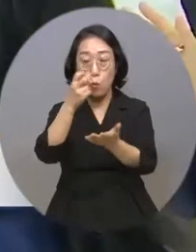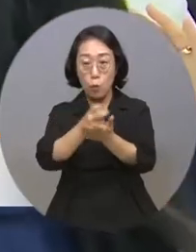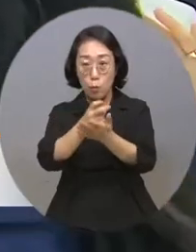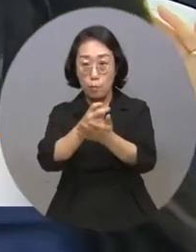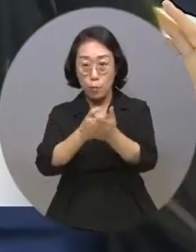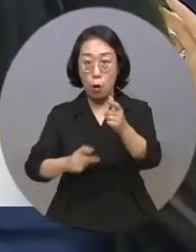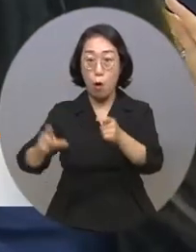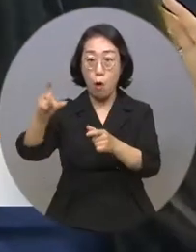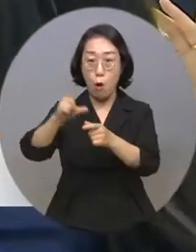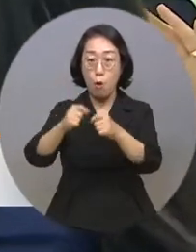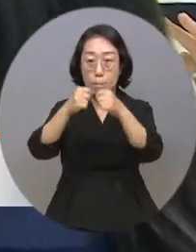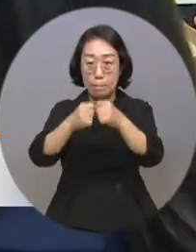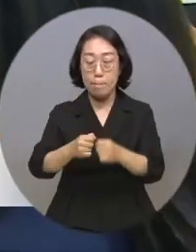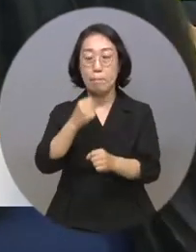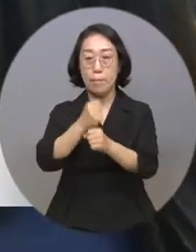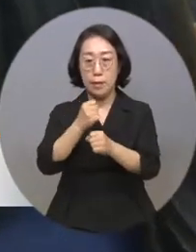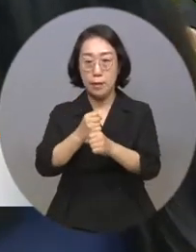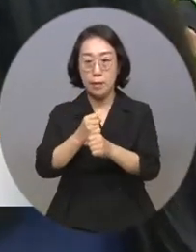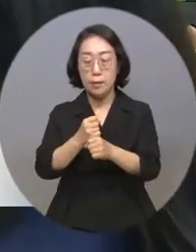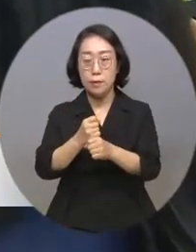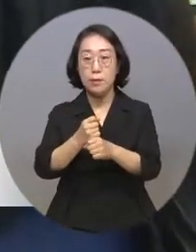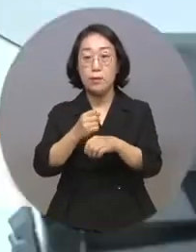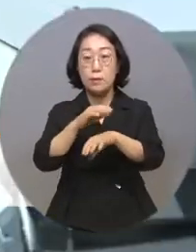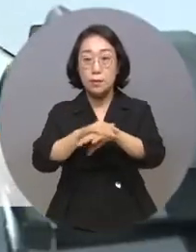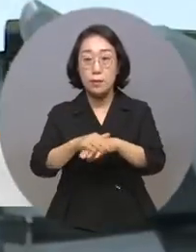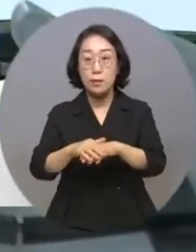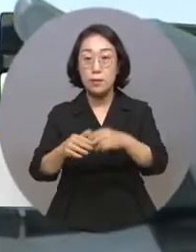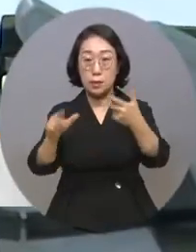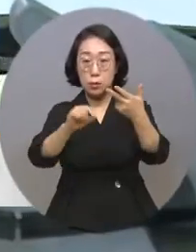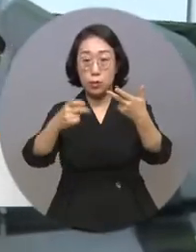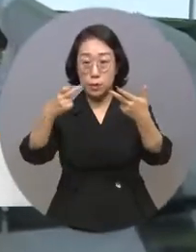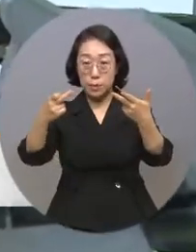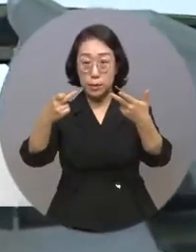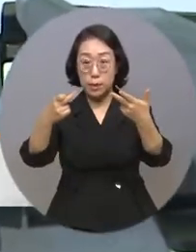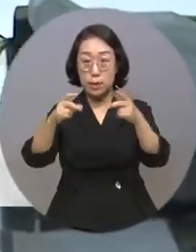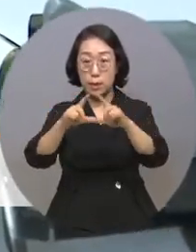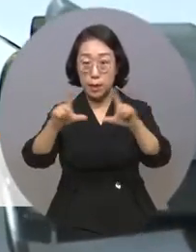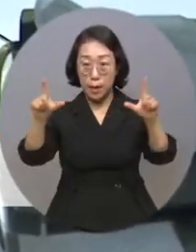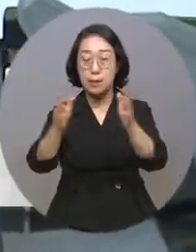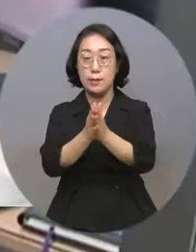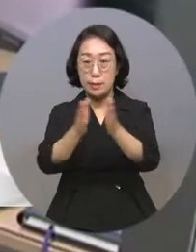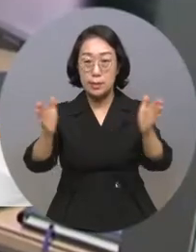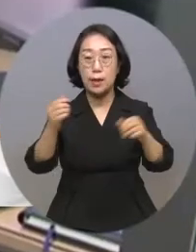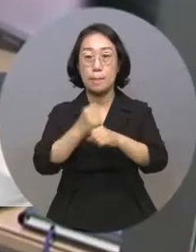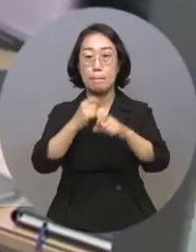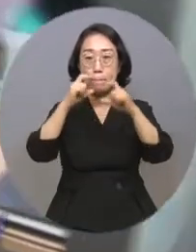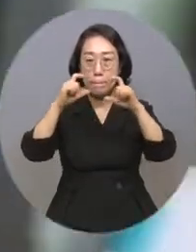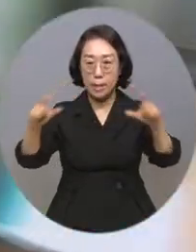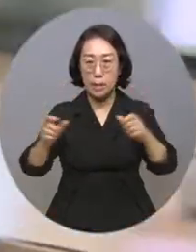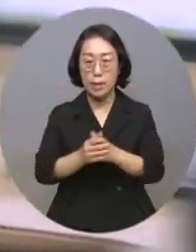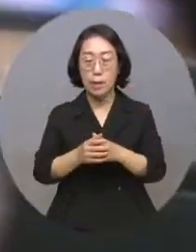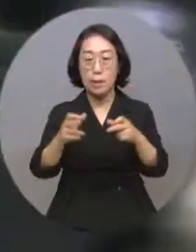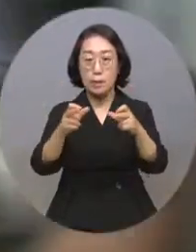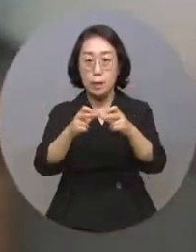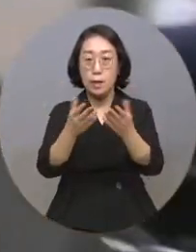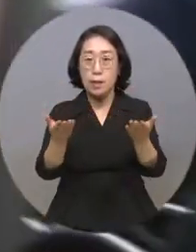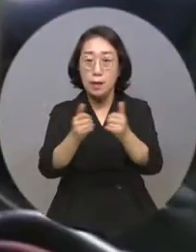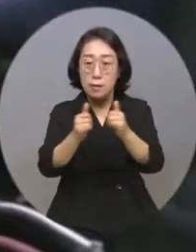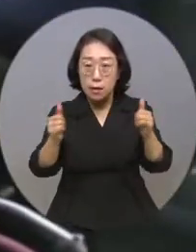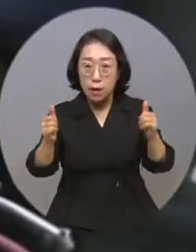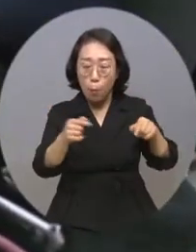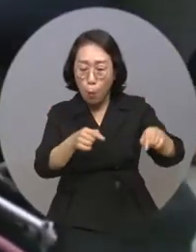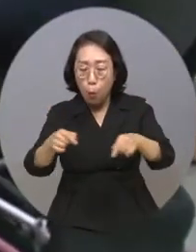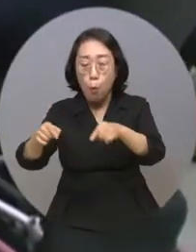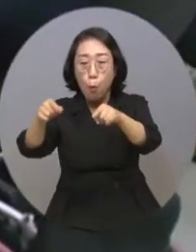이날 1개월 된 시행령 개정안을 지난 12일자로 본격 시행 됐습니다 앞서 장애인 근로자는 사업주 신청 을